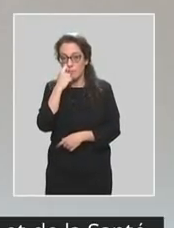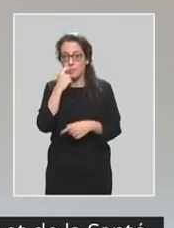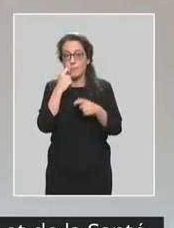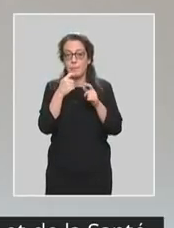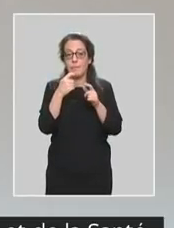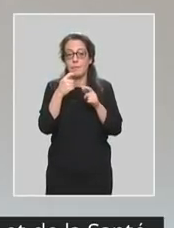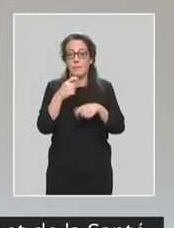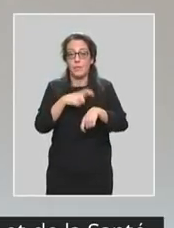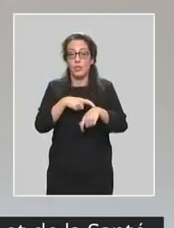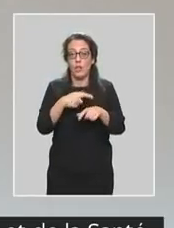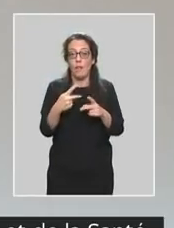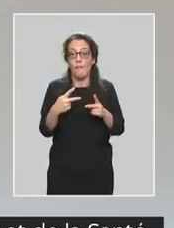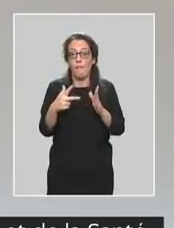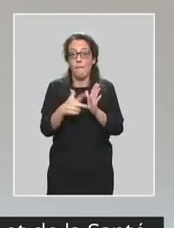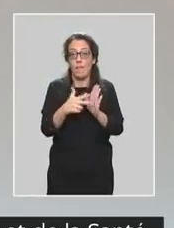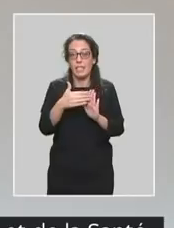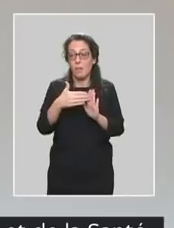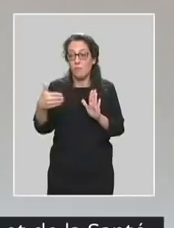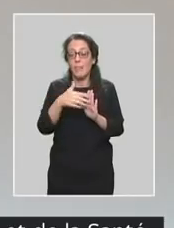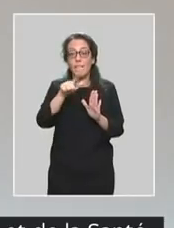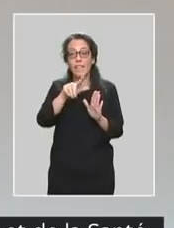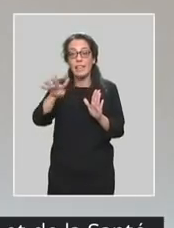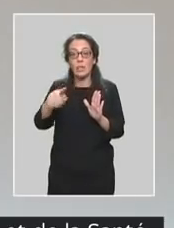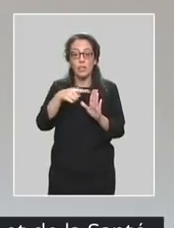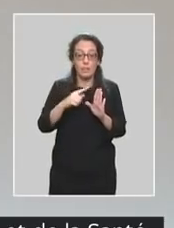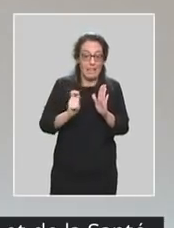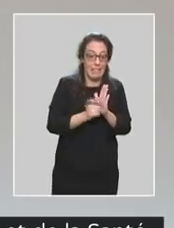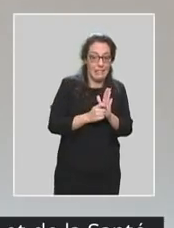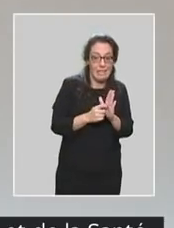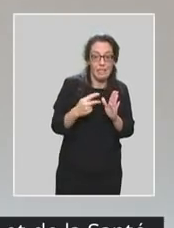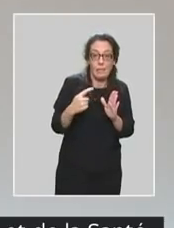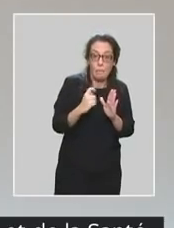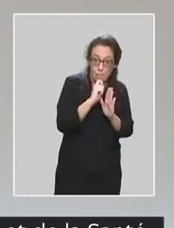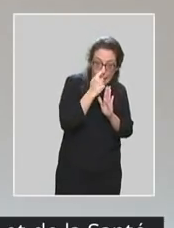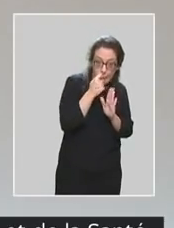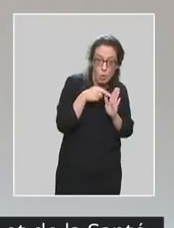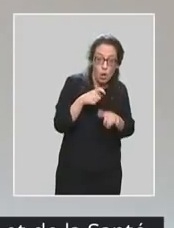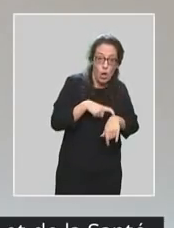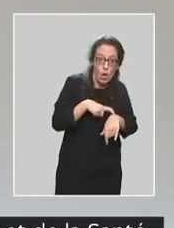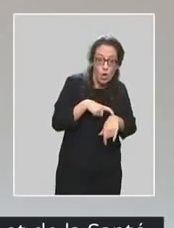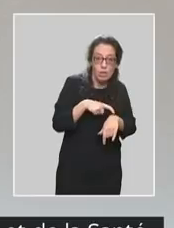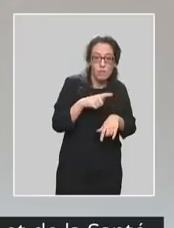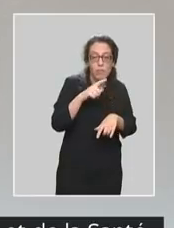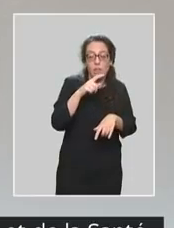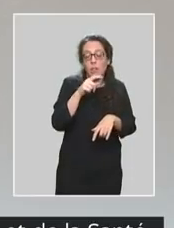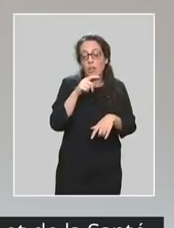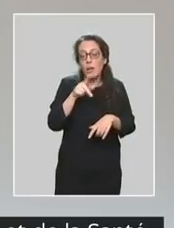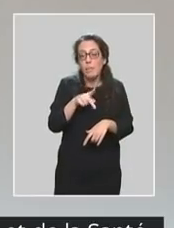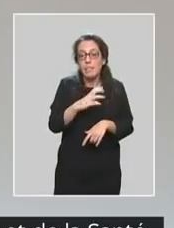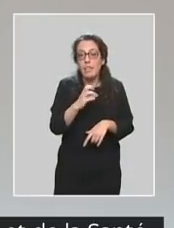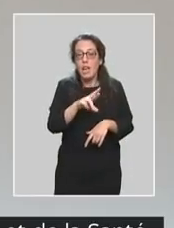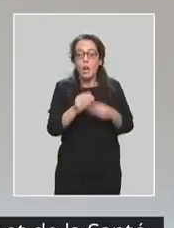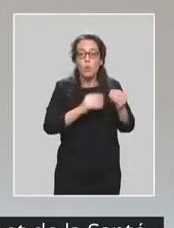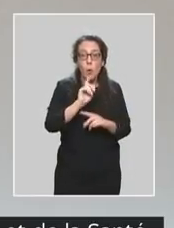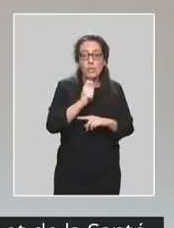de l'heure du prélèvement. C'est 24 heures à partir du prélèvement. Ça peut être un test antigénique, un test PCR, et c'est à partir de l'heure du prélèvement. Sur la